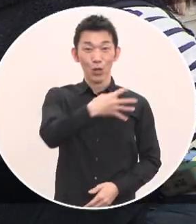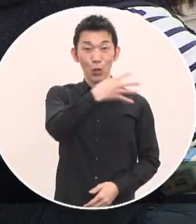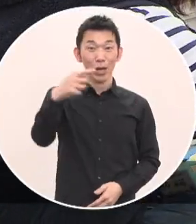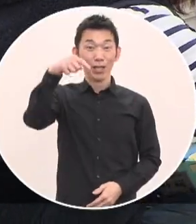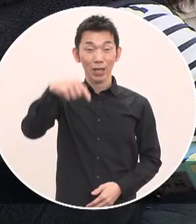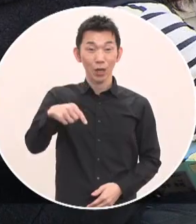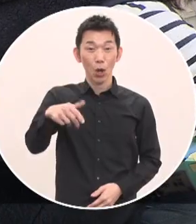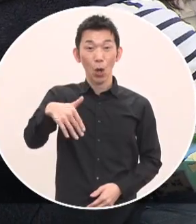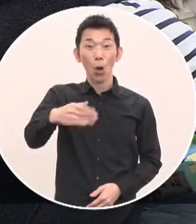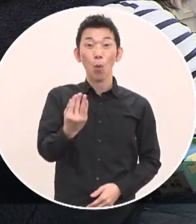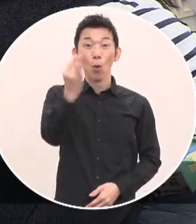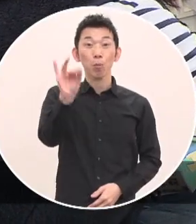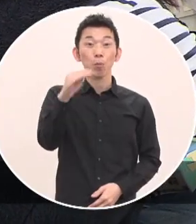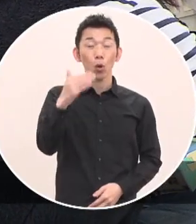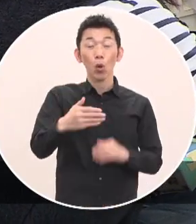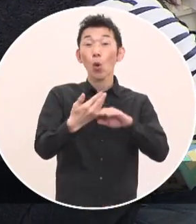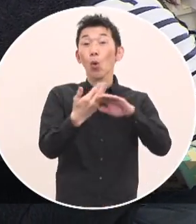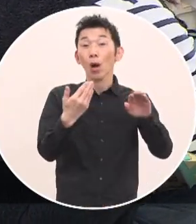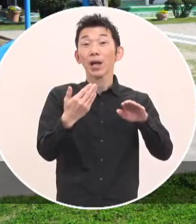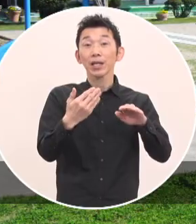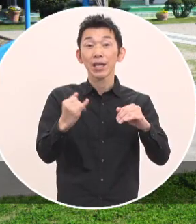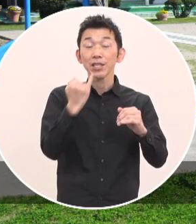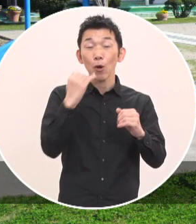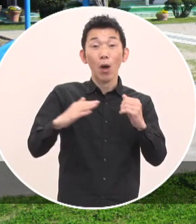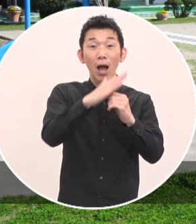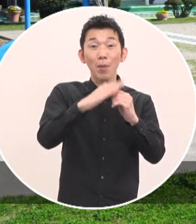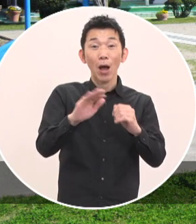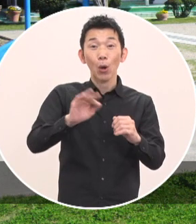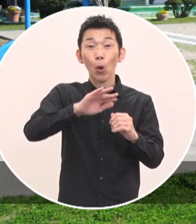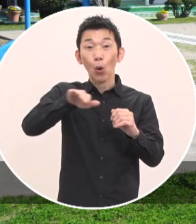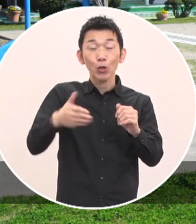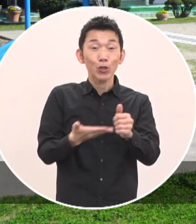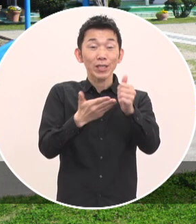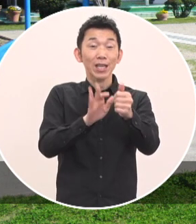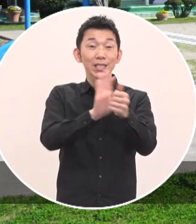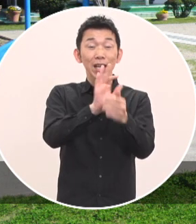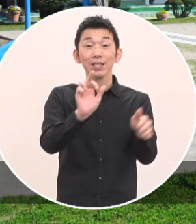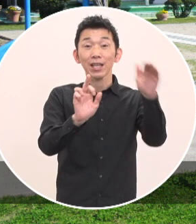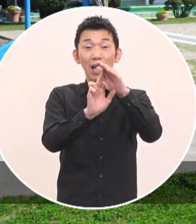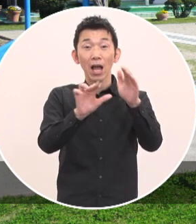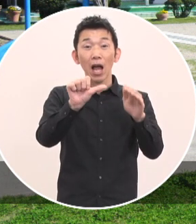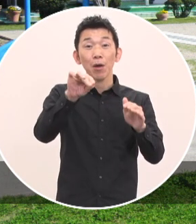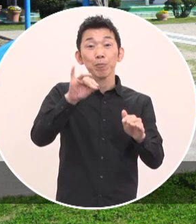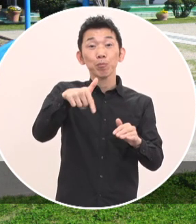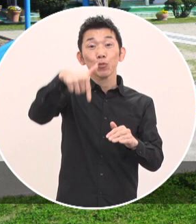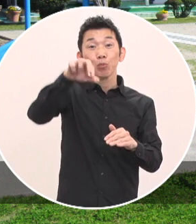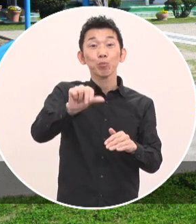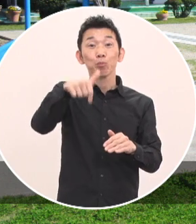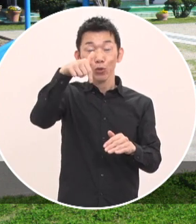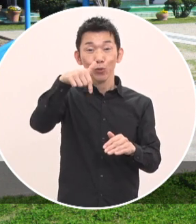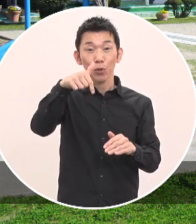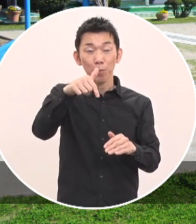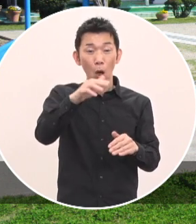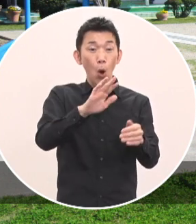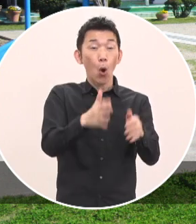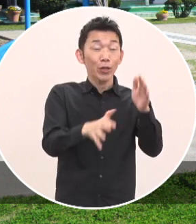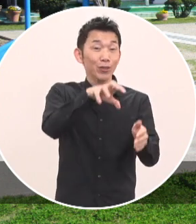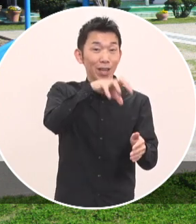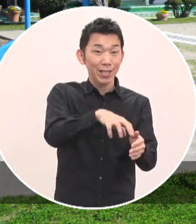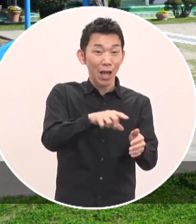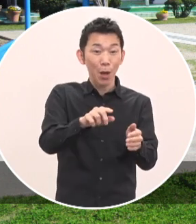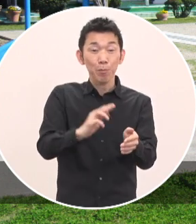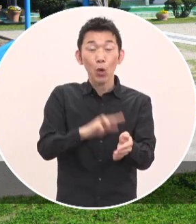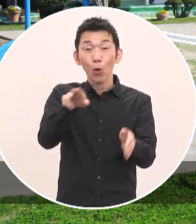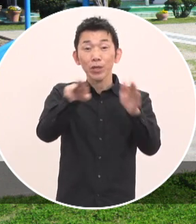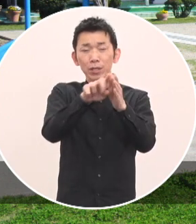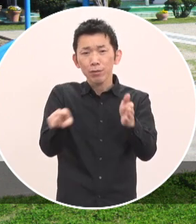市にはここポッポのほかに塩浜子育て支援センターあっぷっぷまた保育園や医療機関に併設さ